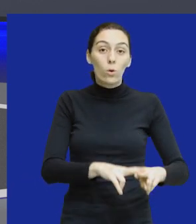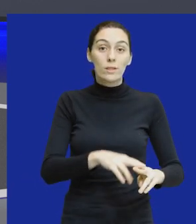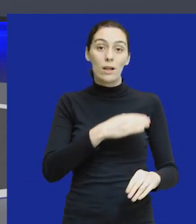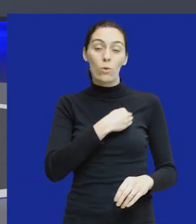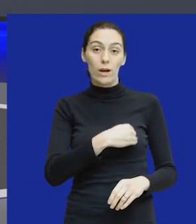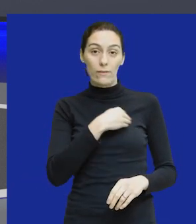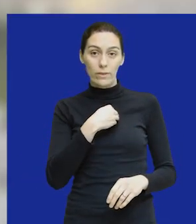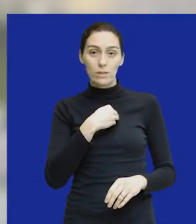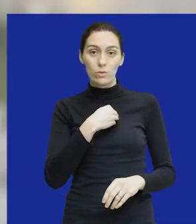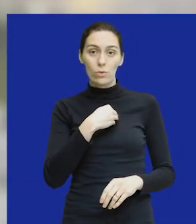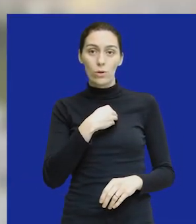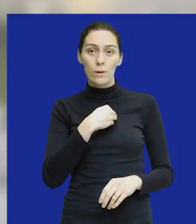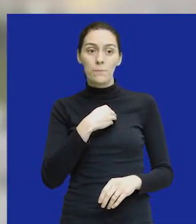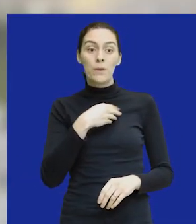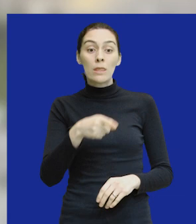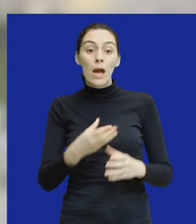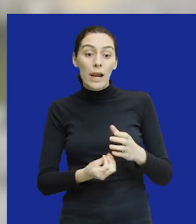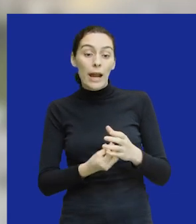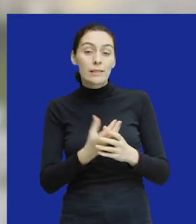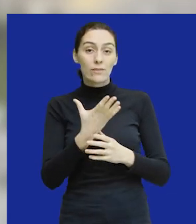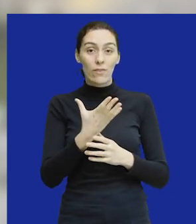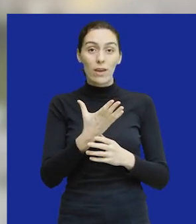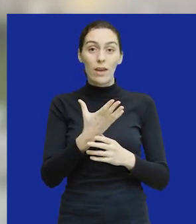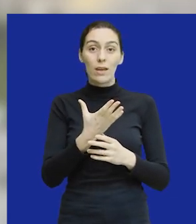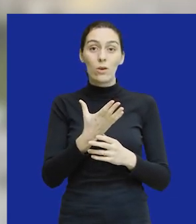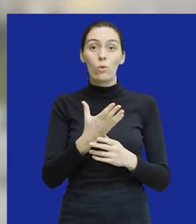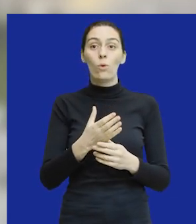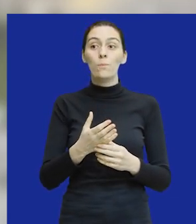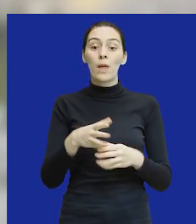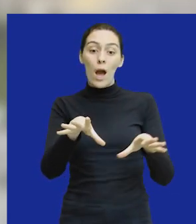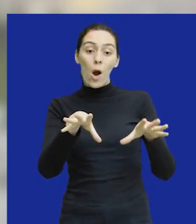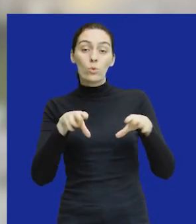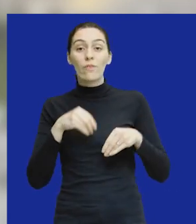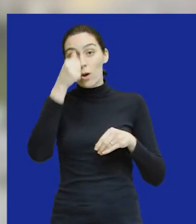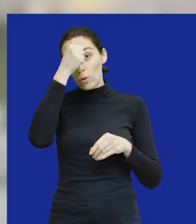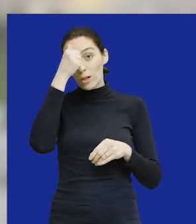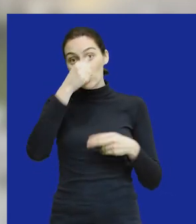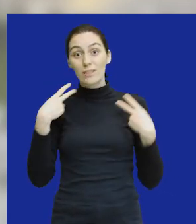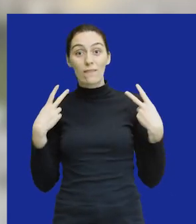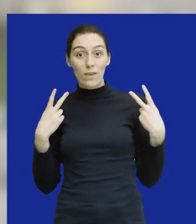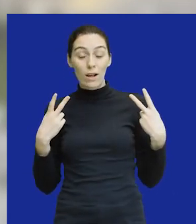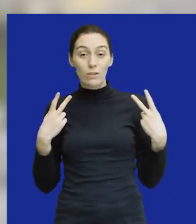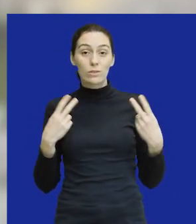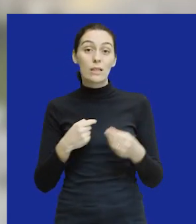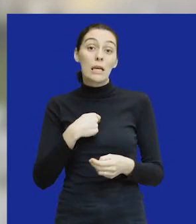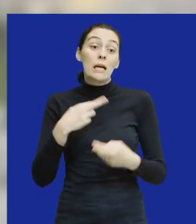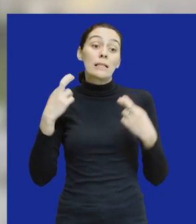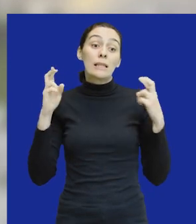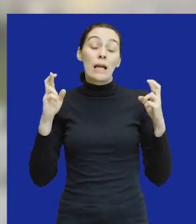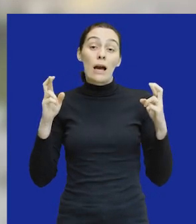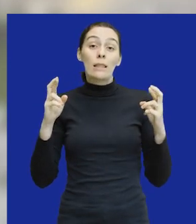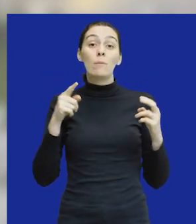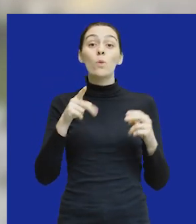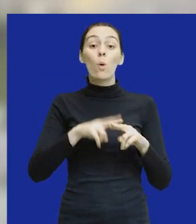ostanu u Hrvatskoj, da se razvijaju, da usvajaju te kršćanske vrednote i vrijednosti i na kraju nadam se da će